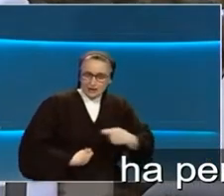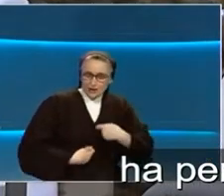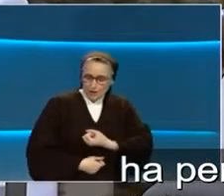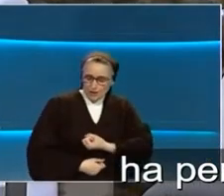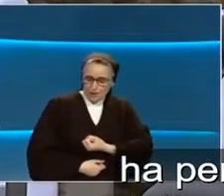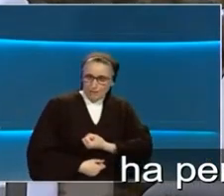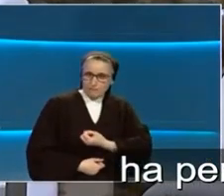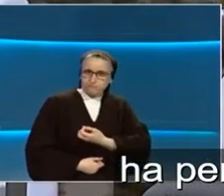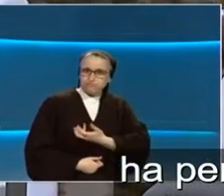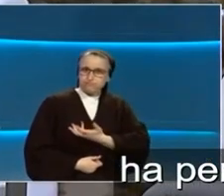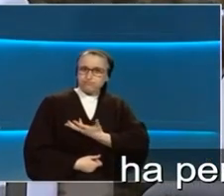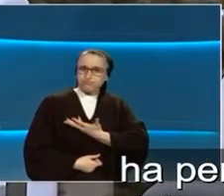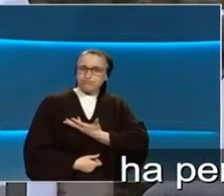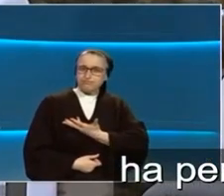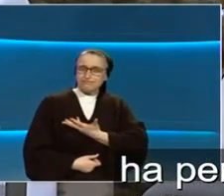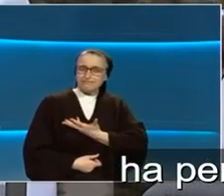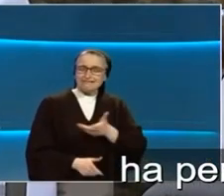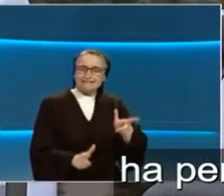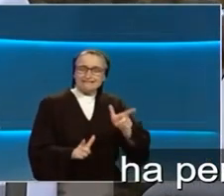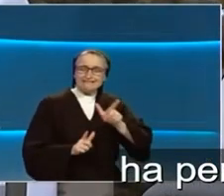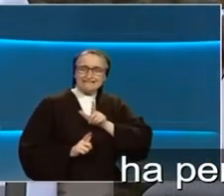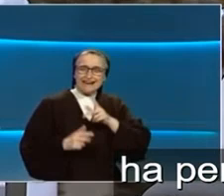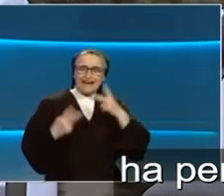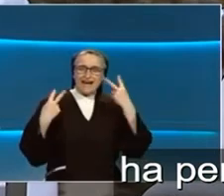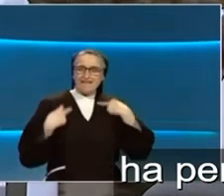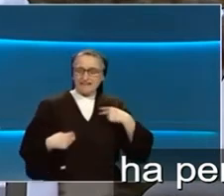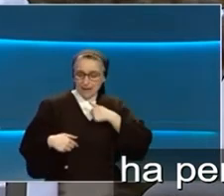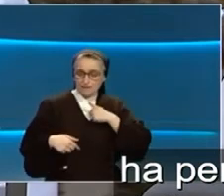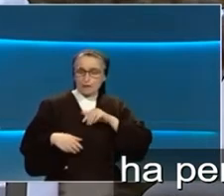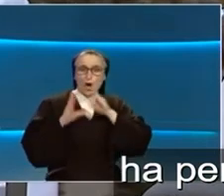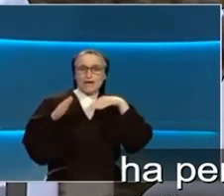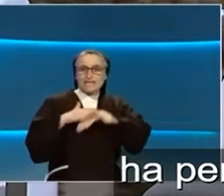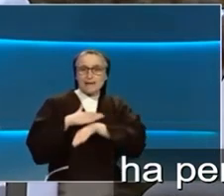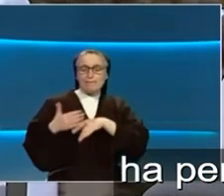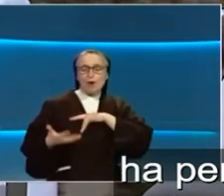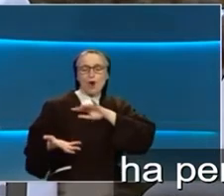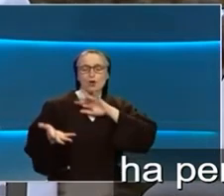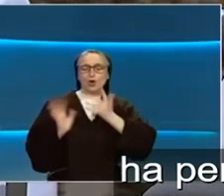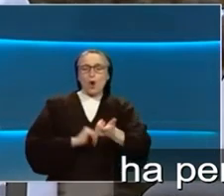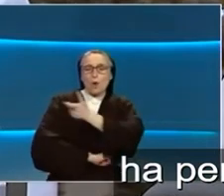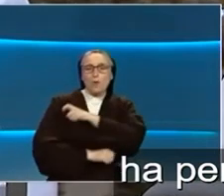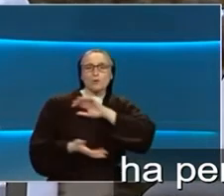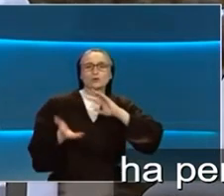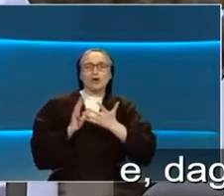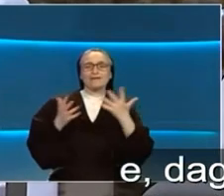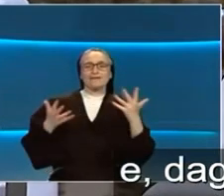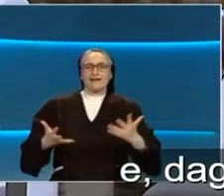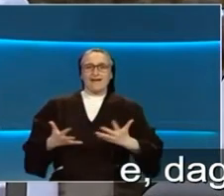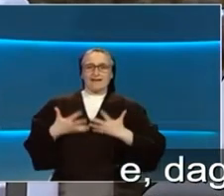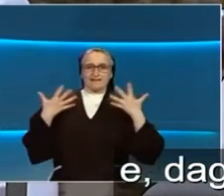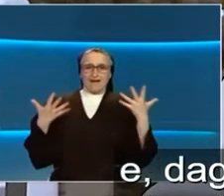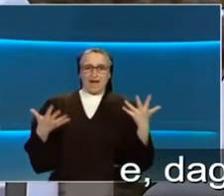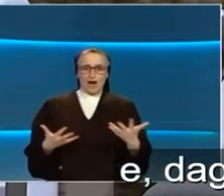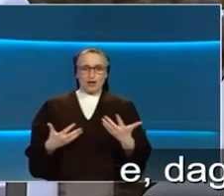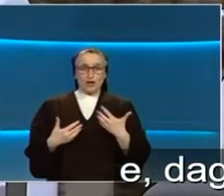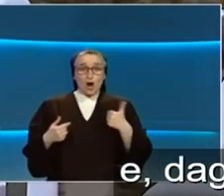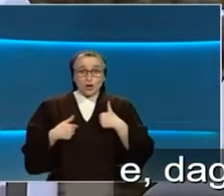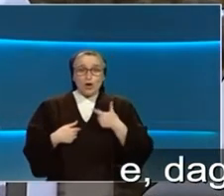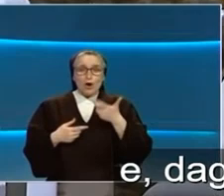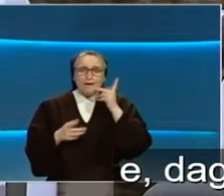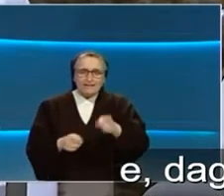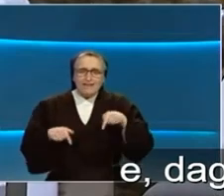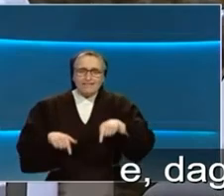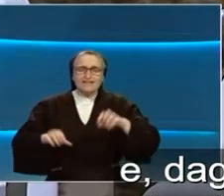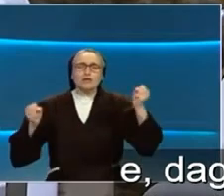생명으로 다시 깨우셨고 죽음의 슬픔을 춤으로 바꿔주셨습니다. 그리스도와 함께 부활을